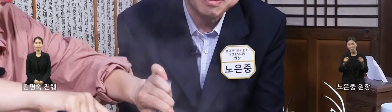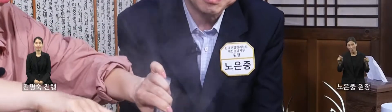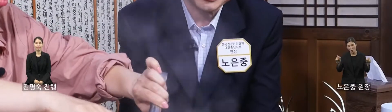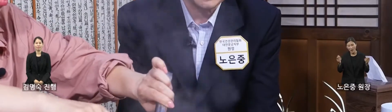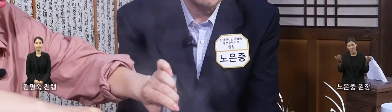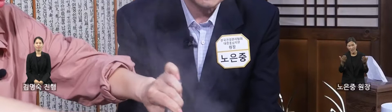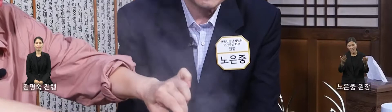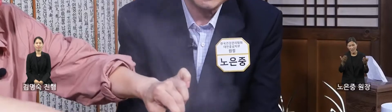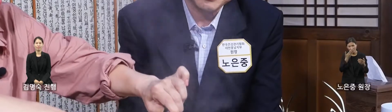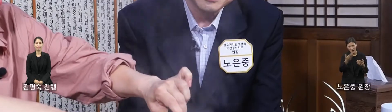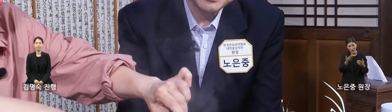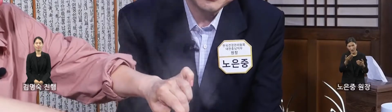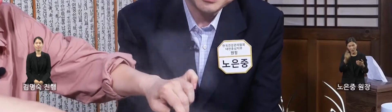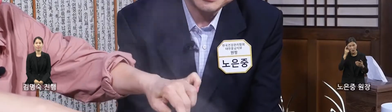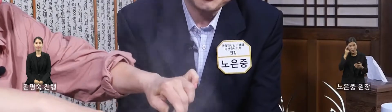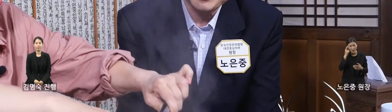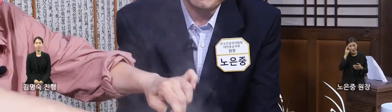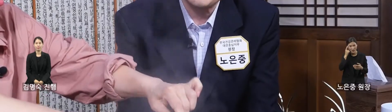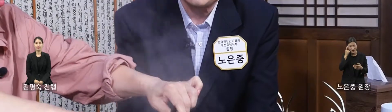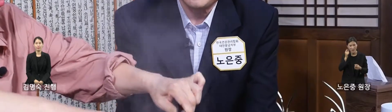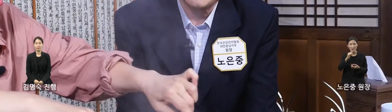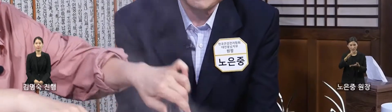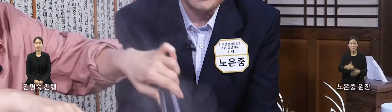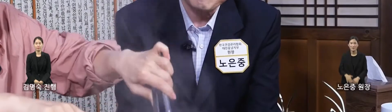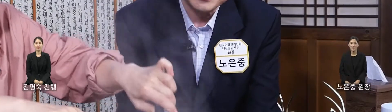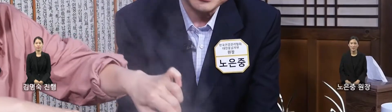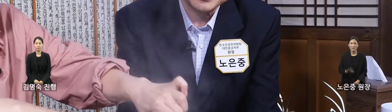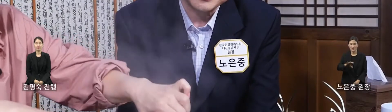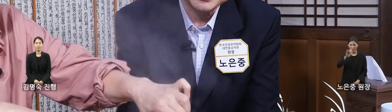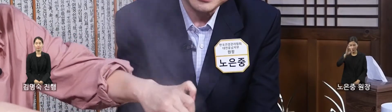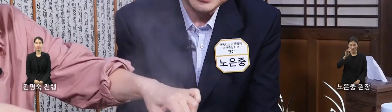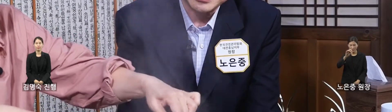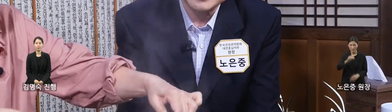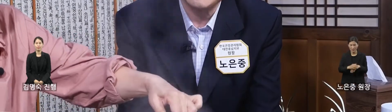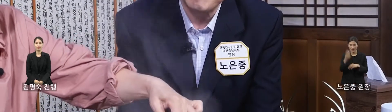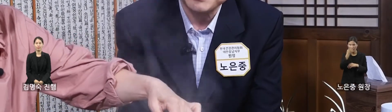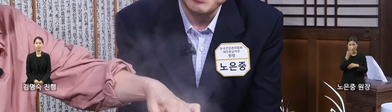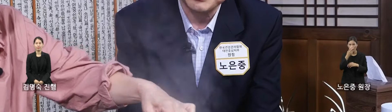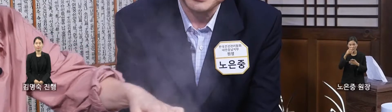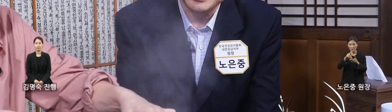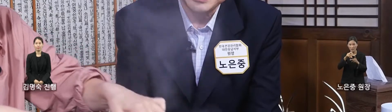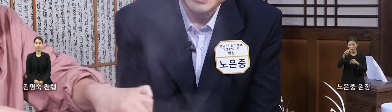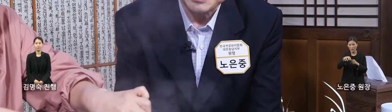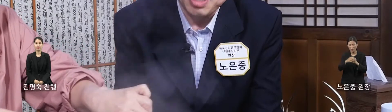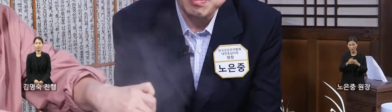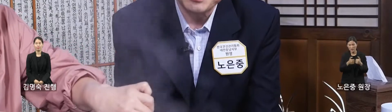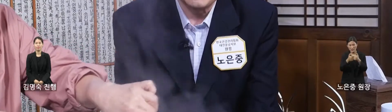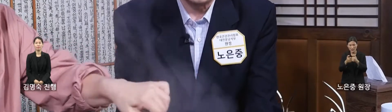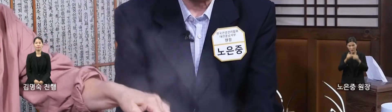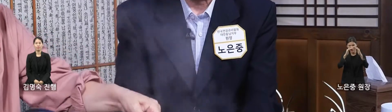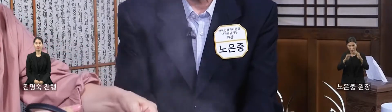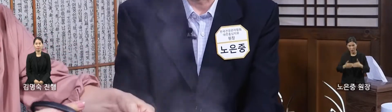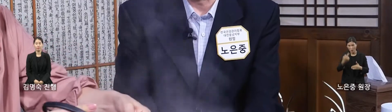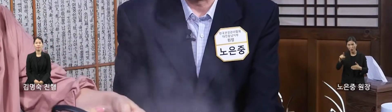예, 그런 부분들이. 예, 제가 이제 처음에 검지센터에서 이렇게 상담하는 내용들이